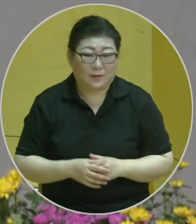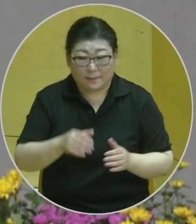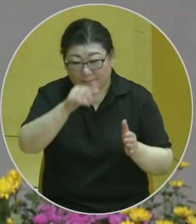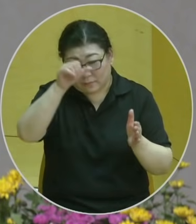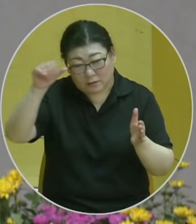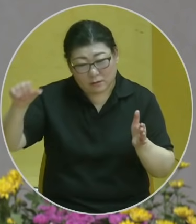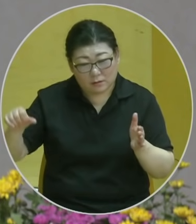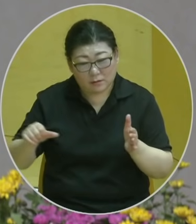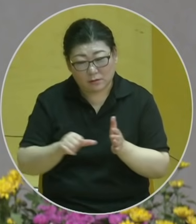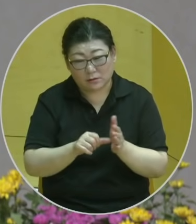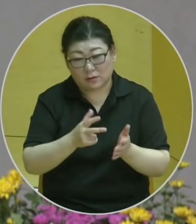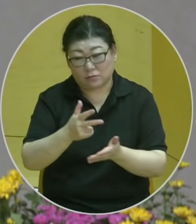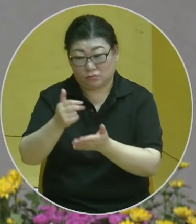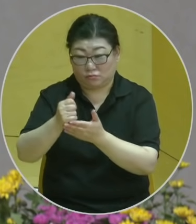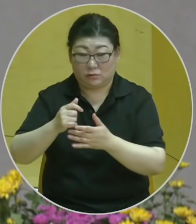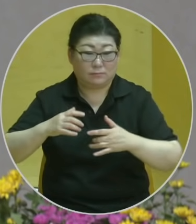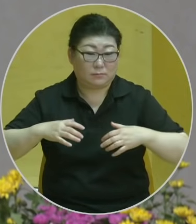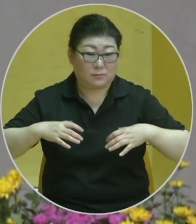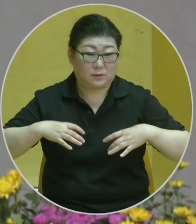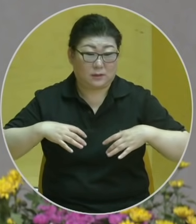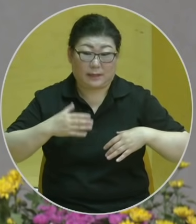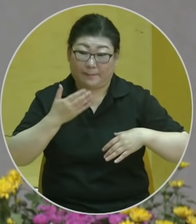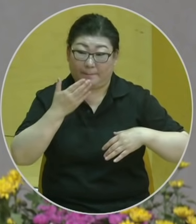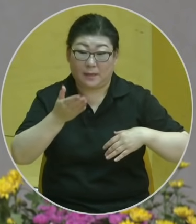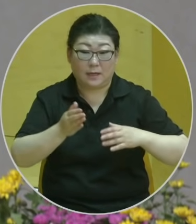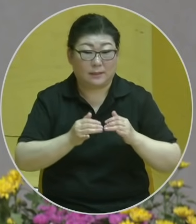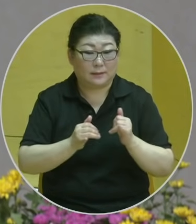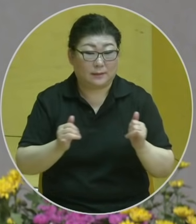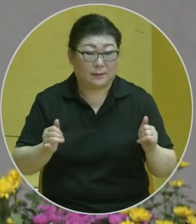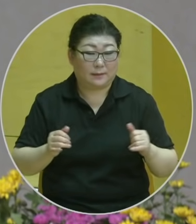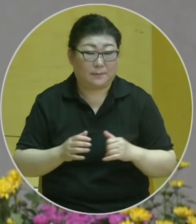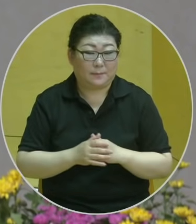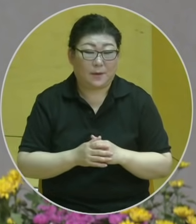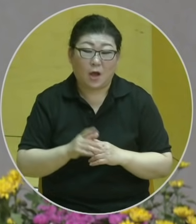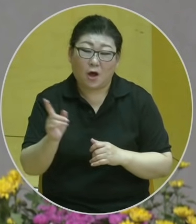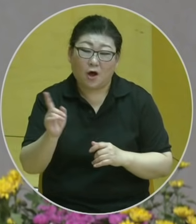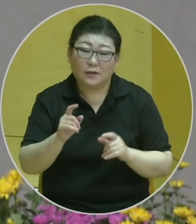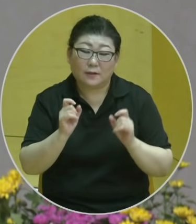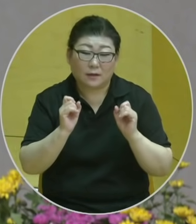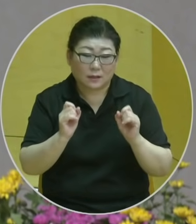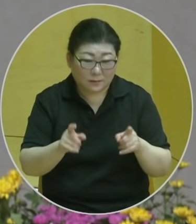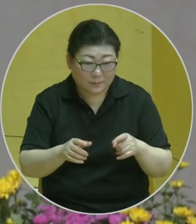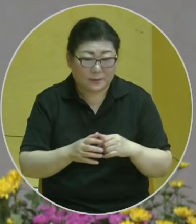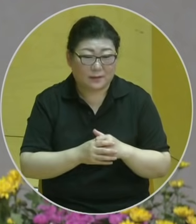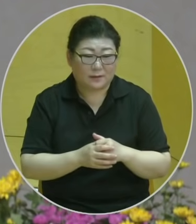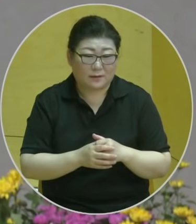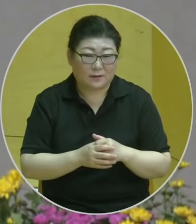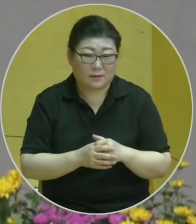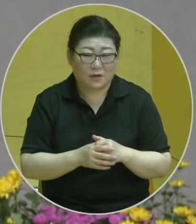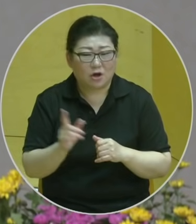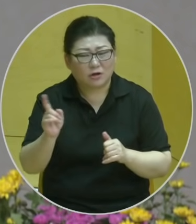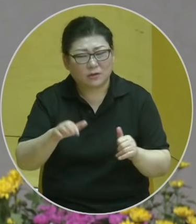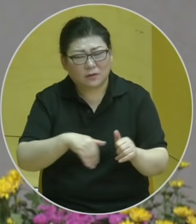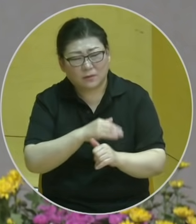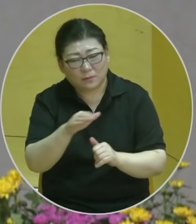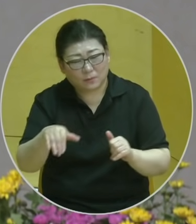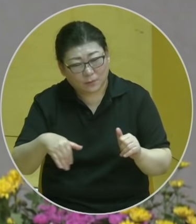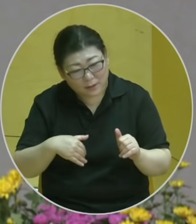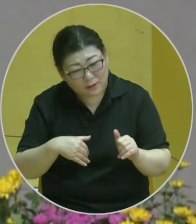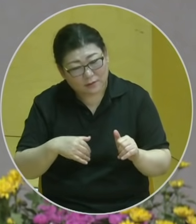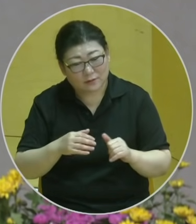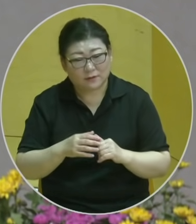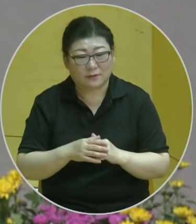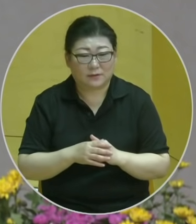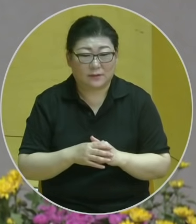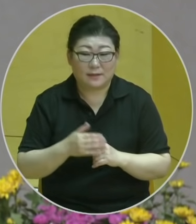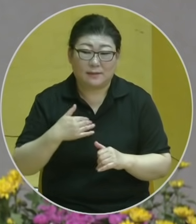일평생 주님을 자랑할 수 있는 사람, 어떤 기회가 되든 어떤 환경이 되든